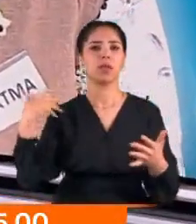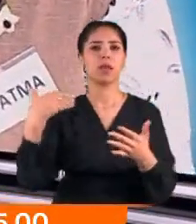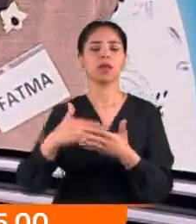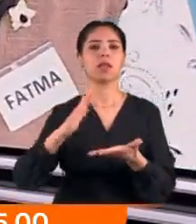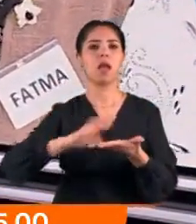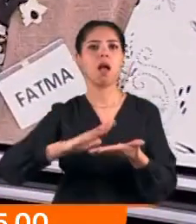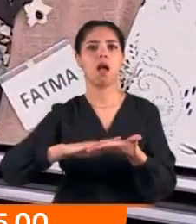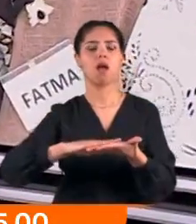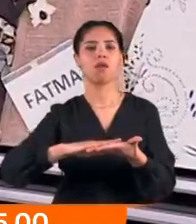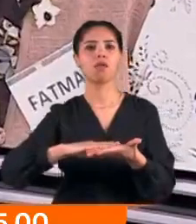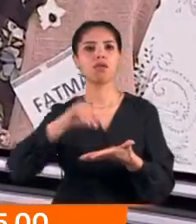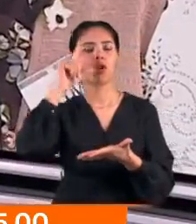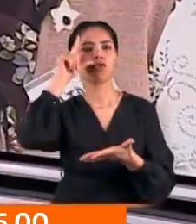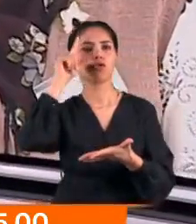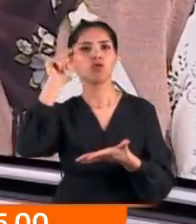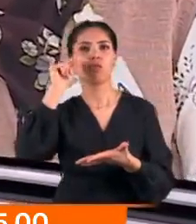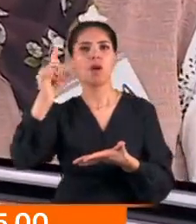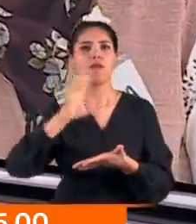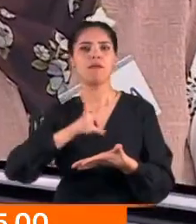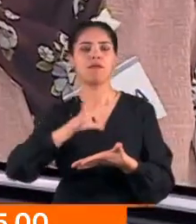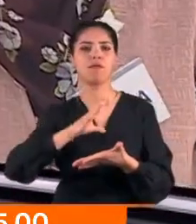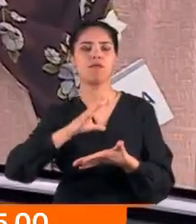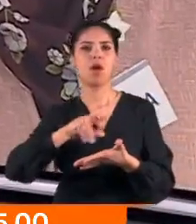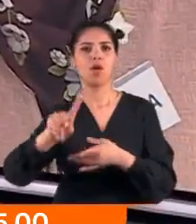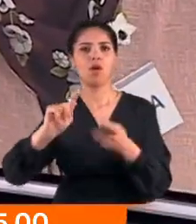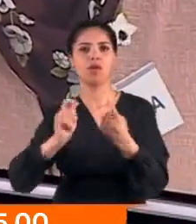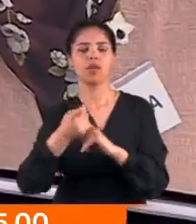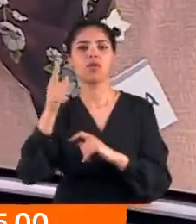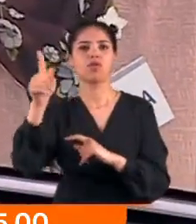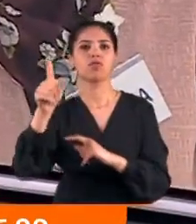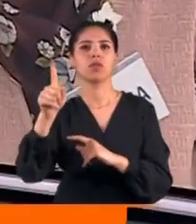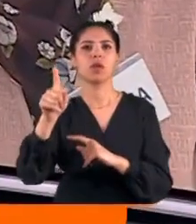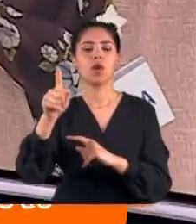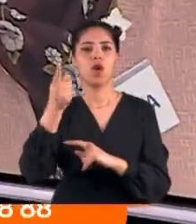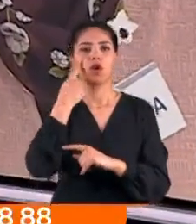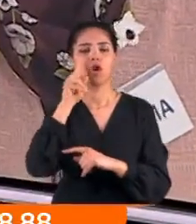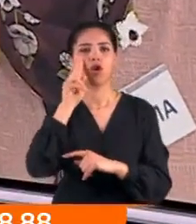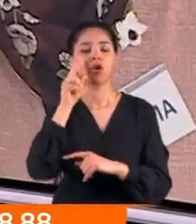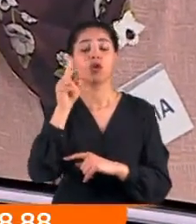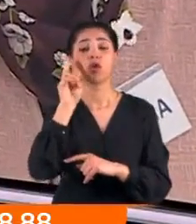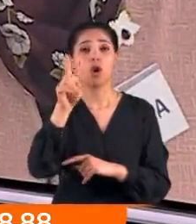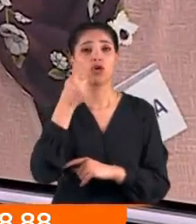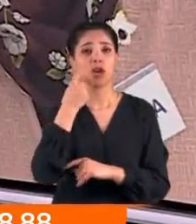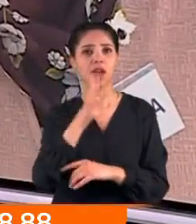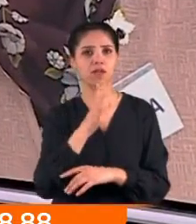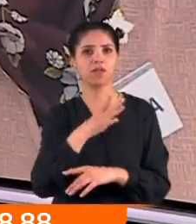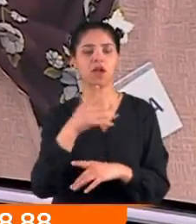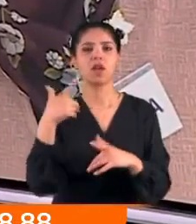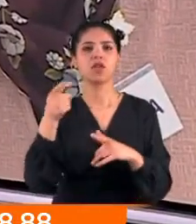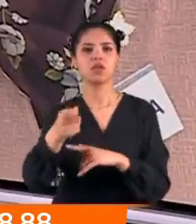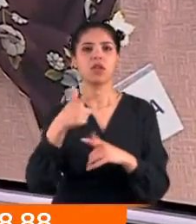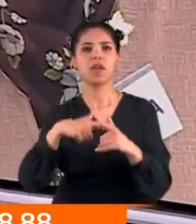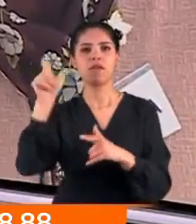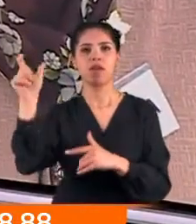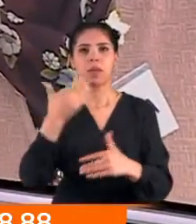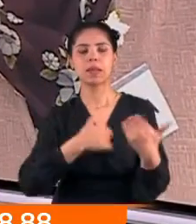maktulün arkadaşlarını işaret eden şüphe okları bir anda yön değiştirdi. Peş peşe ortaya çıkan görgü tanıkları cinayette Fatma Burhan ve